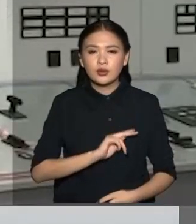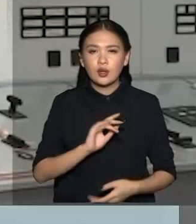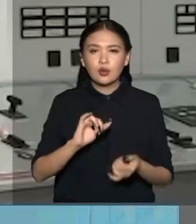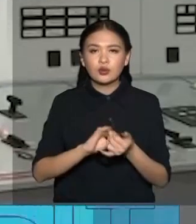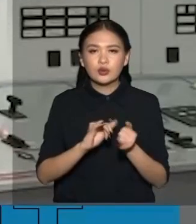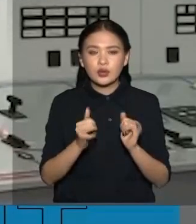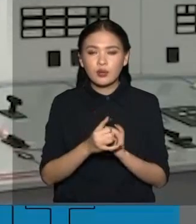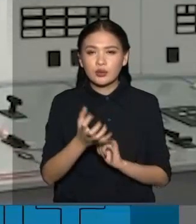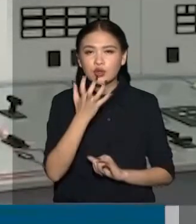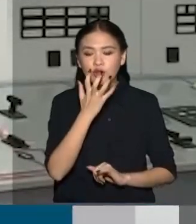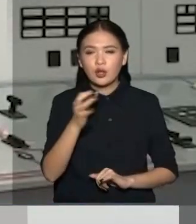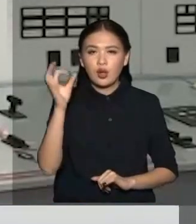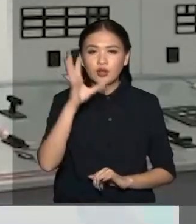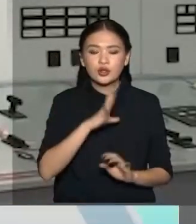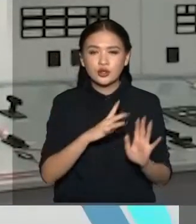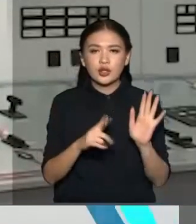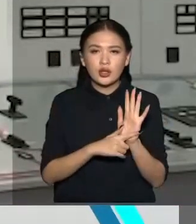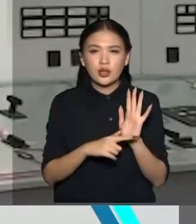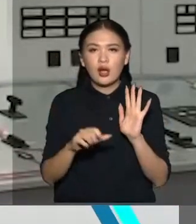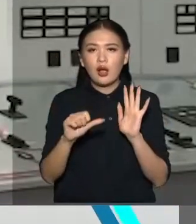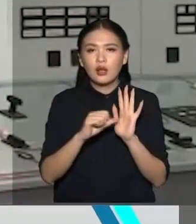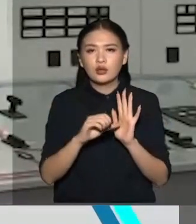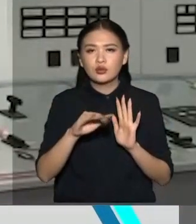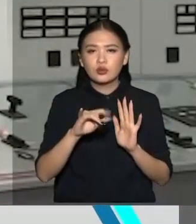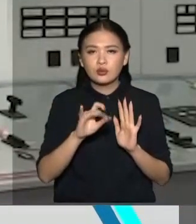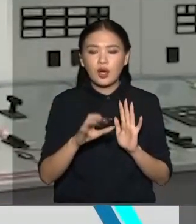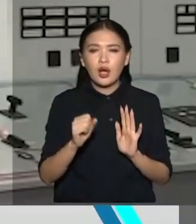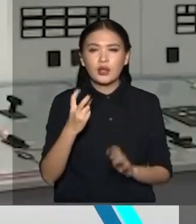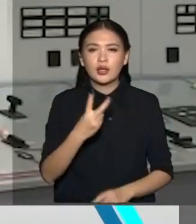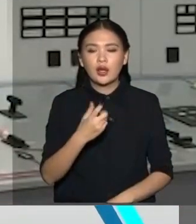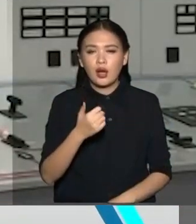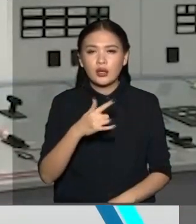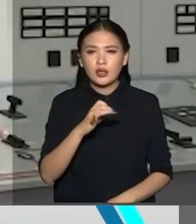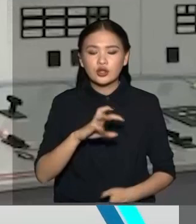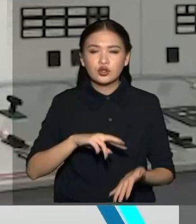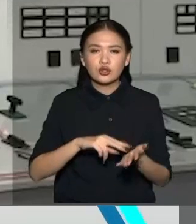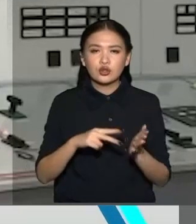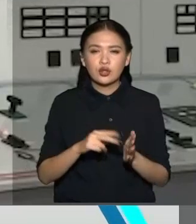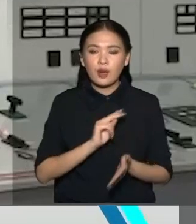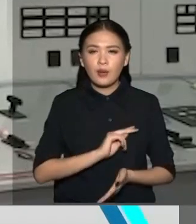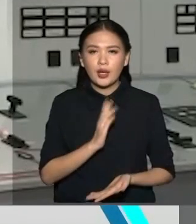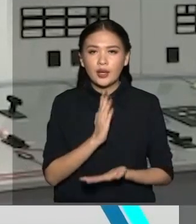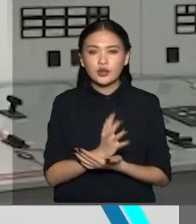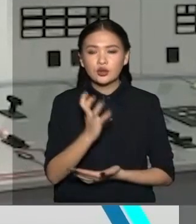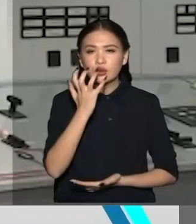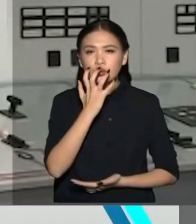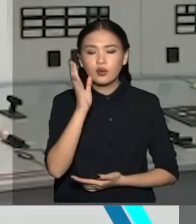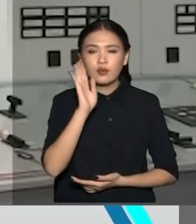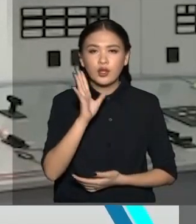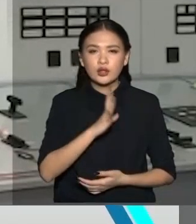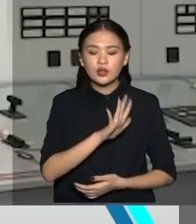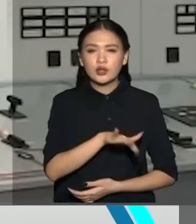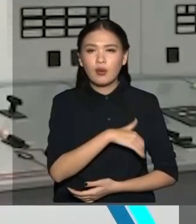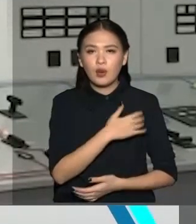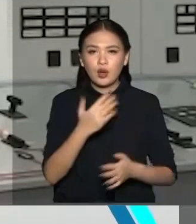Өскемен жылу орталығында 7 қазандық, 6 турбо агрегат бар. Екі агрегатта жоспарлы жөндеу жүріп жатыр. Желідегі су температурасын көтеру